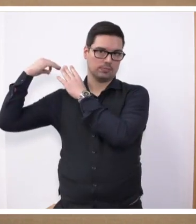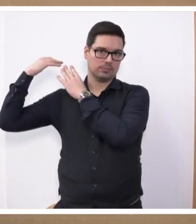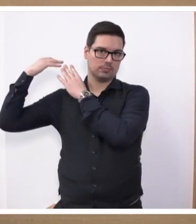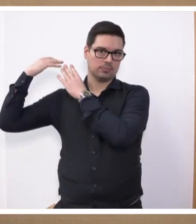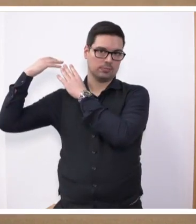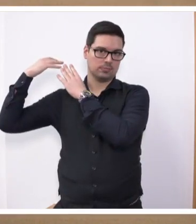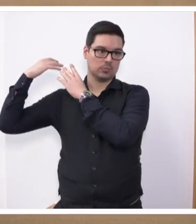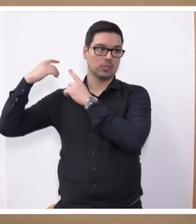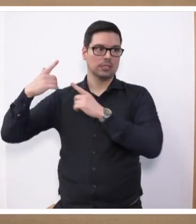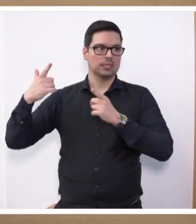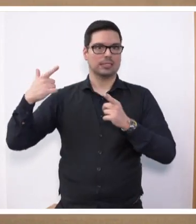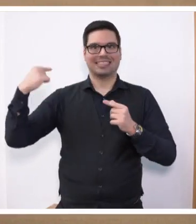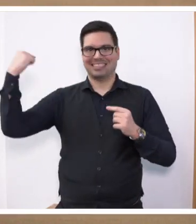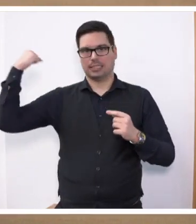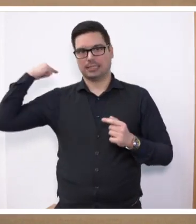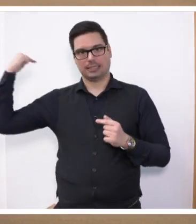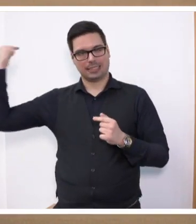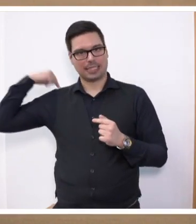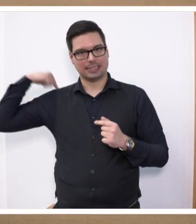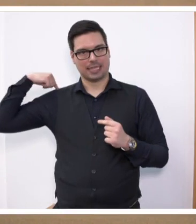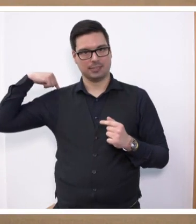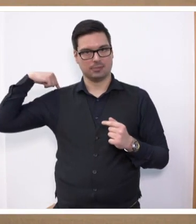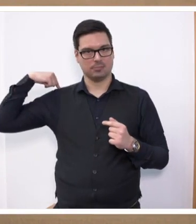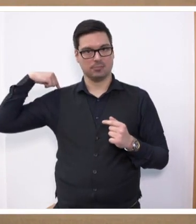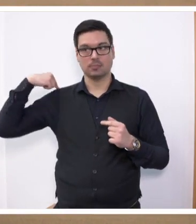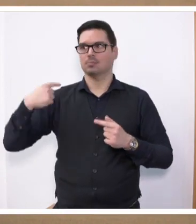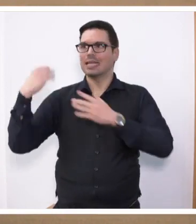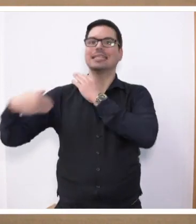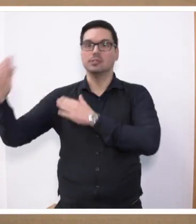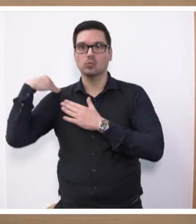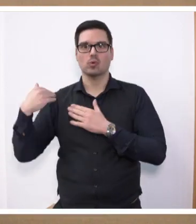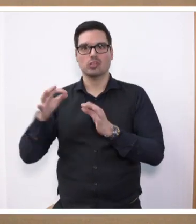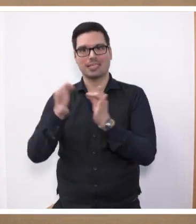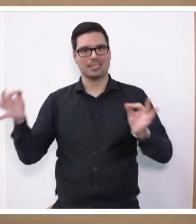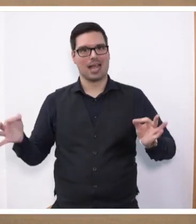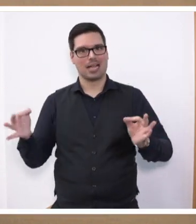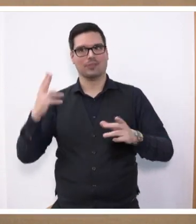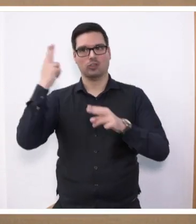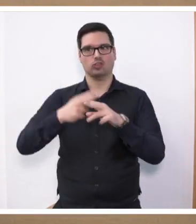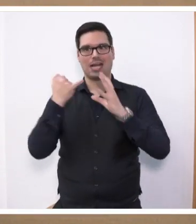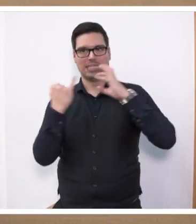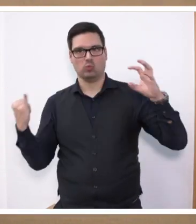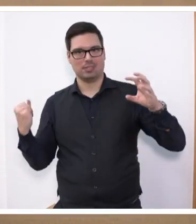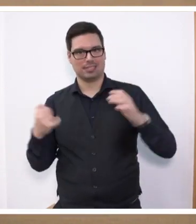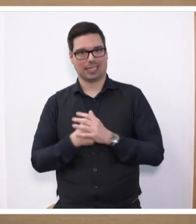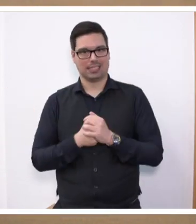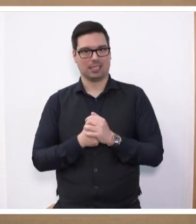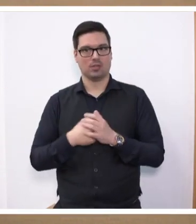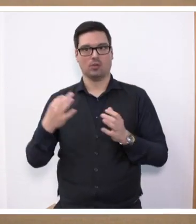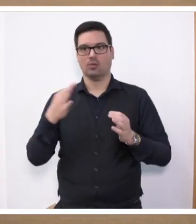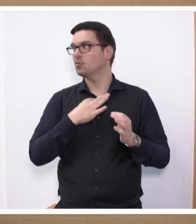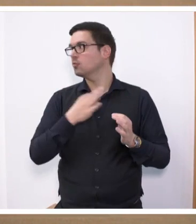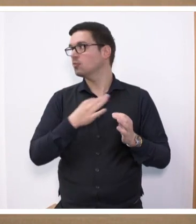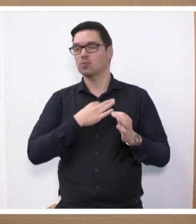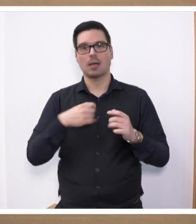war gestern wirklich ein historischer Tag für die Beschäftigten der Stahlindustrie und auch ein historischer Tag für unser